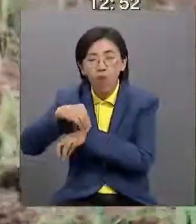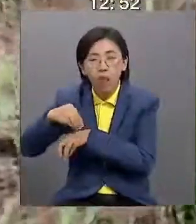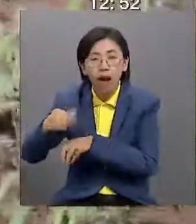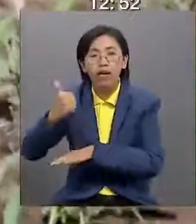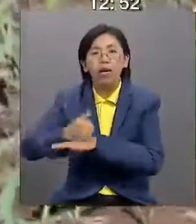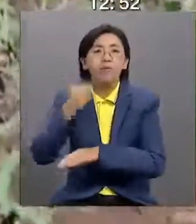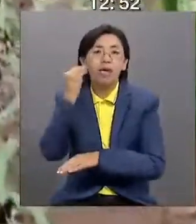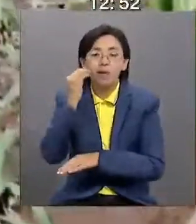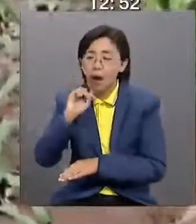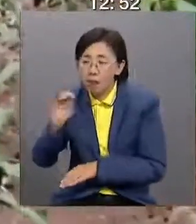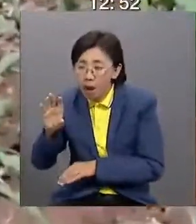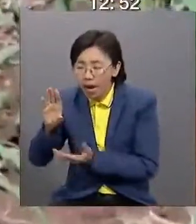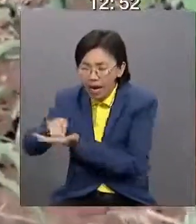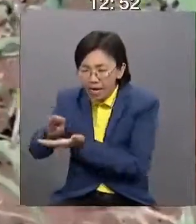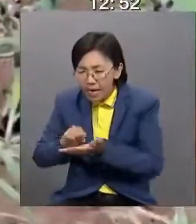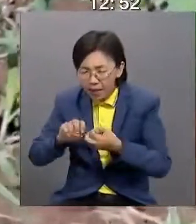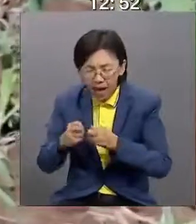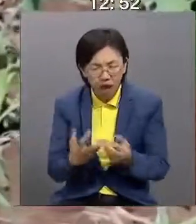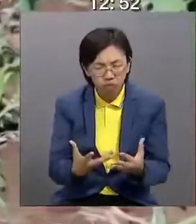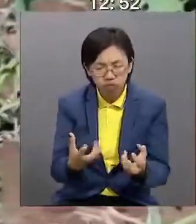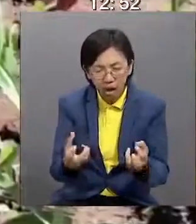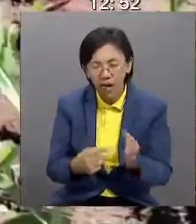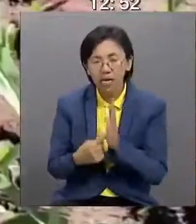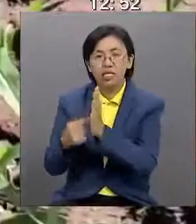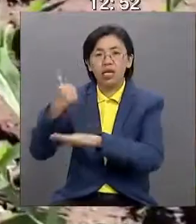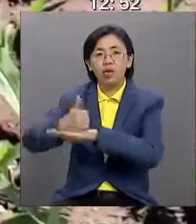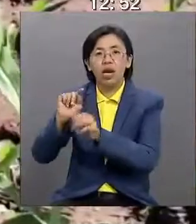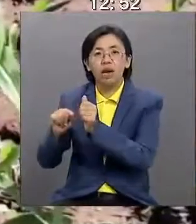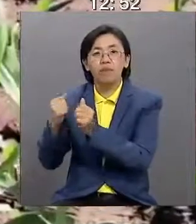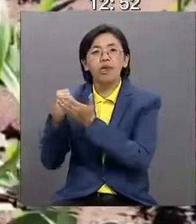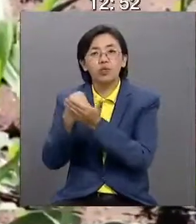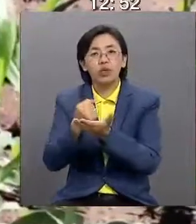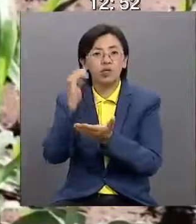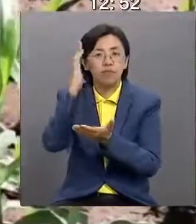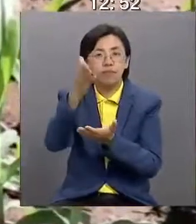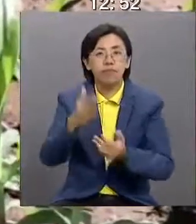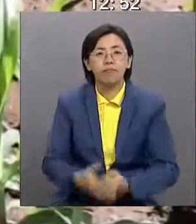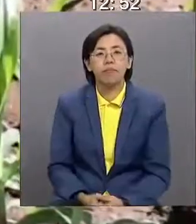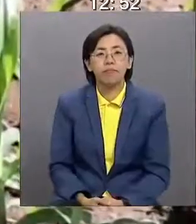บ้านเพื่อรวบรวมความเสียหายนำเสนอนายอำเภอในการให้ความช่วยเหลือต่อไปค่ะ